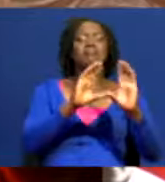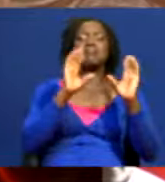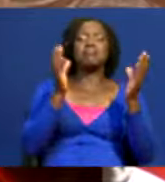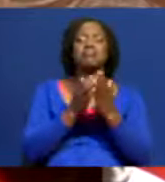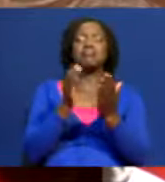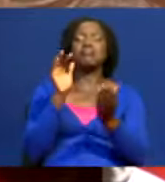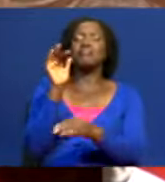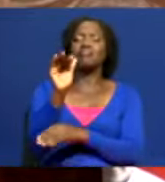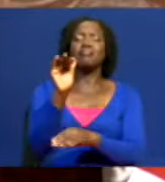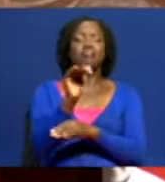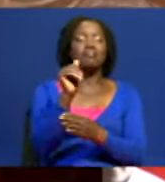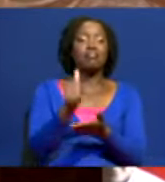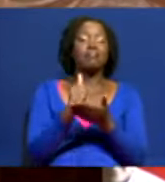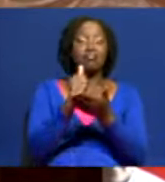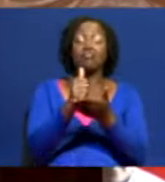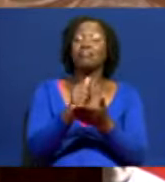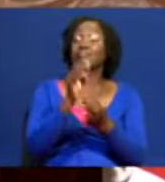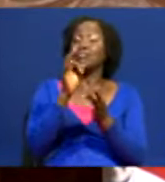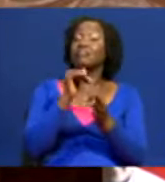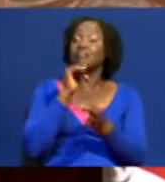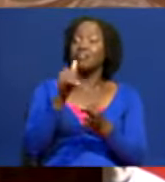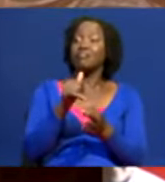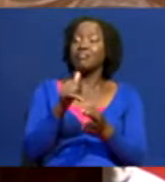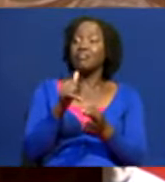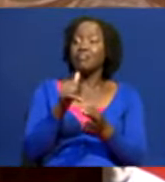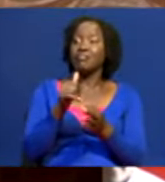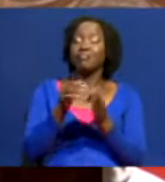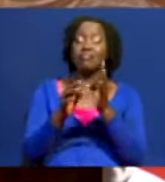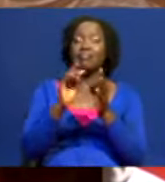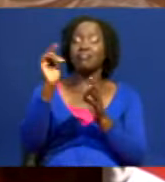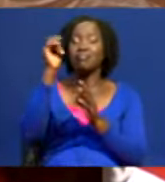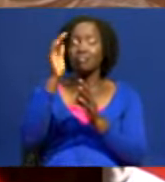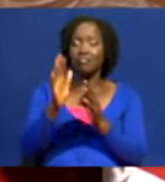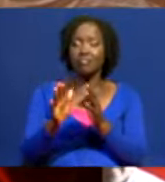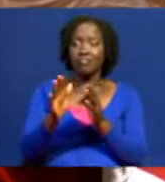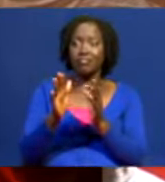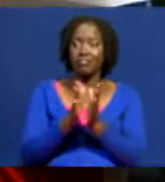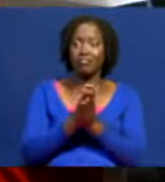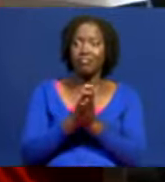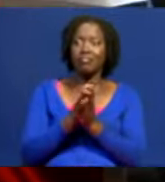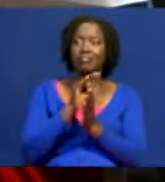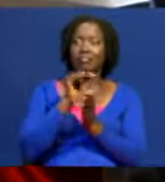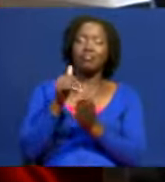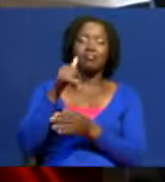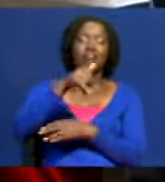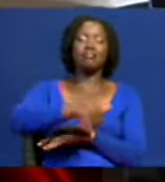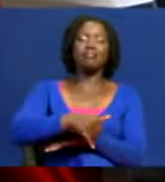msaada, angekuwa akifanya hivyo kama uchumi ya Kenya haikuwalipiwa.